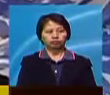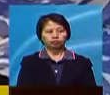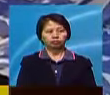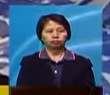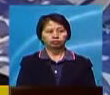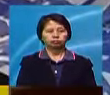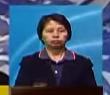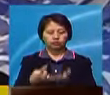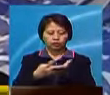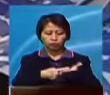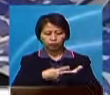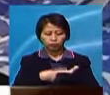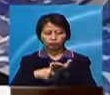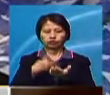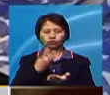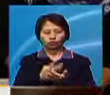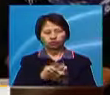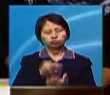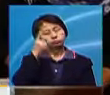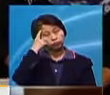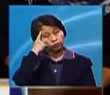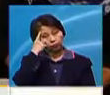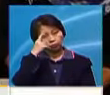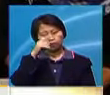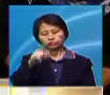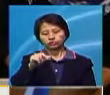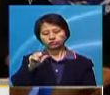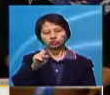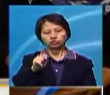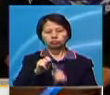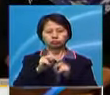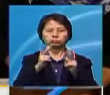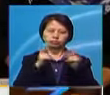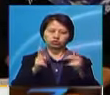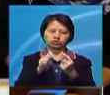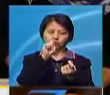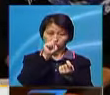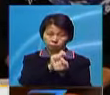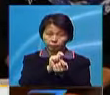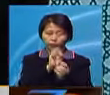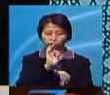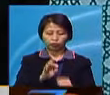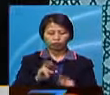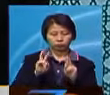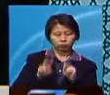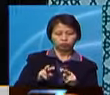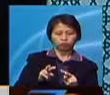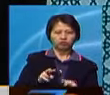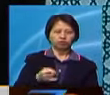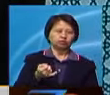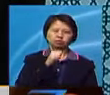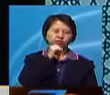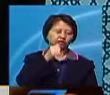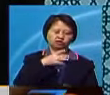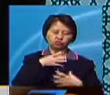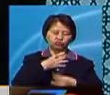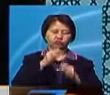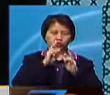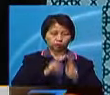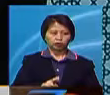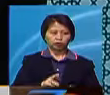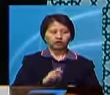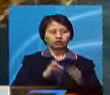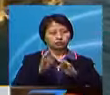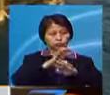Perunding kewangan Salihin Abang berpendapat pelaksanaan GST sangat tepat walaupun ia dianggap langkah kurang popular.